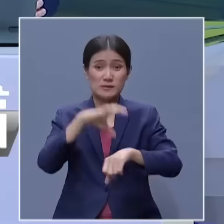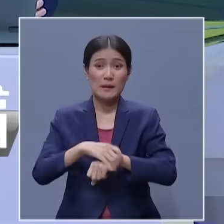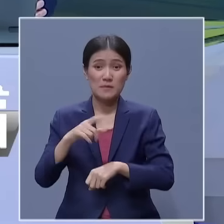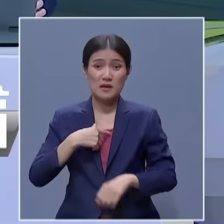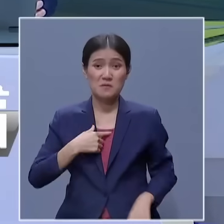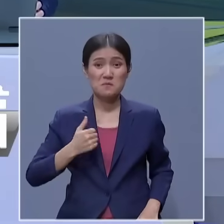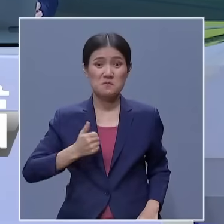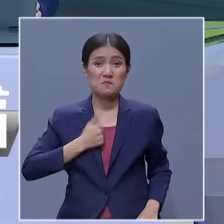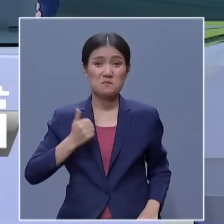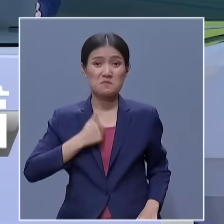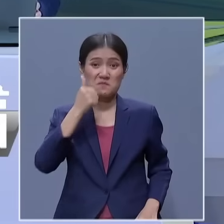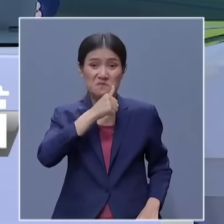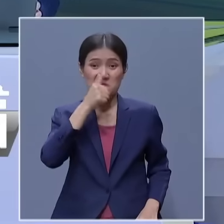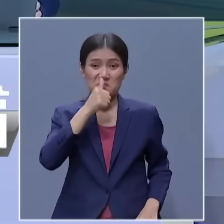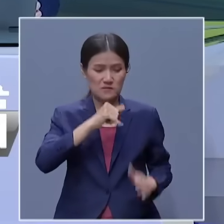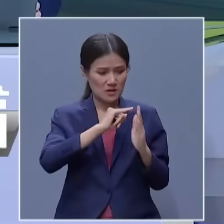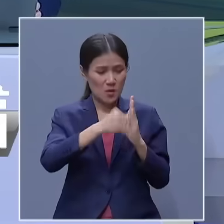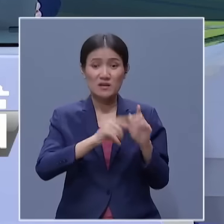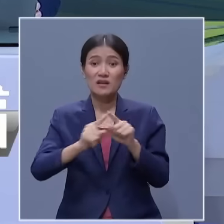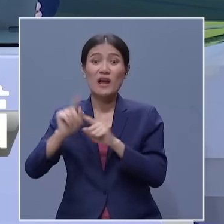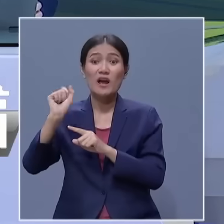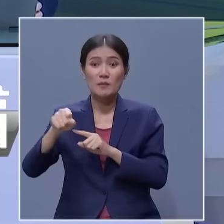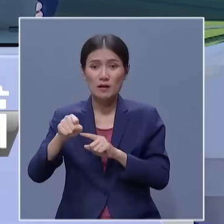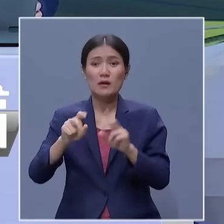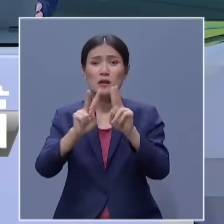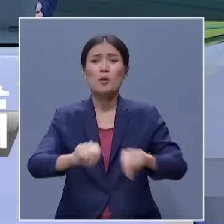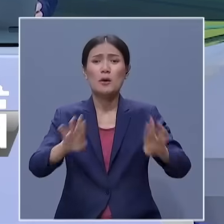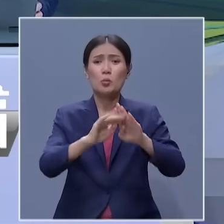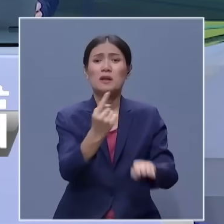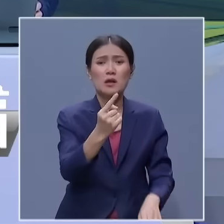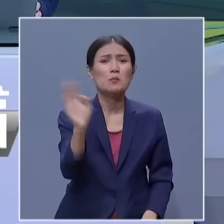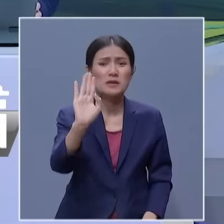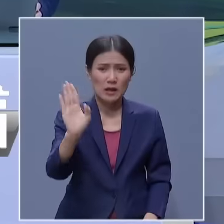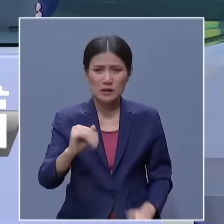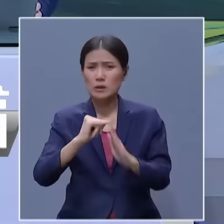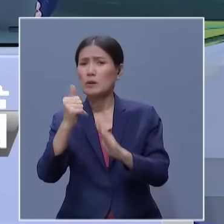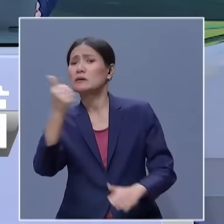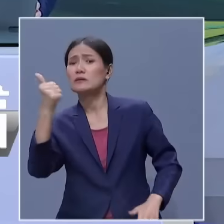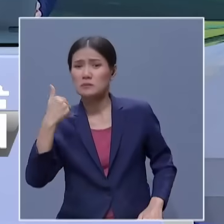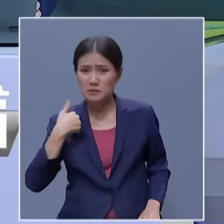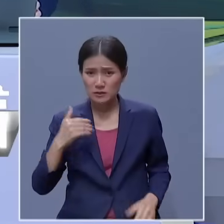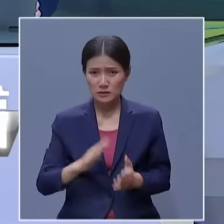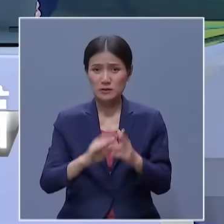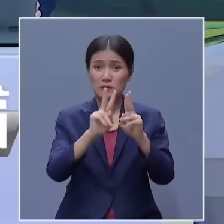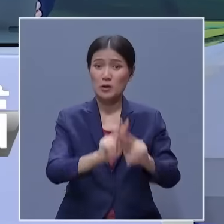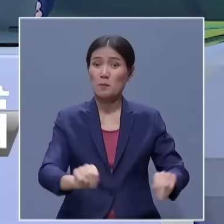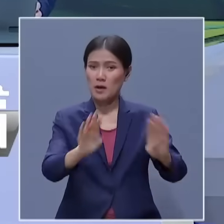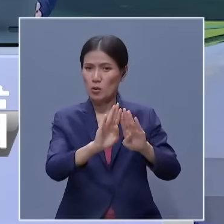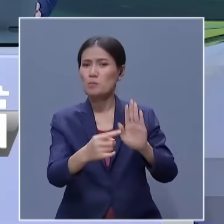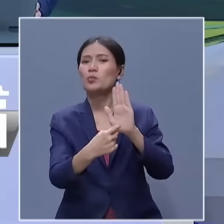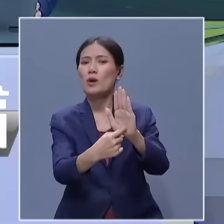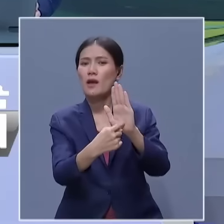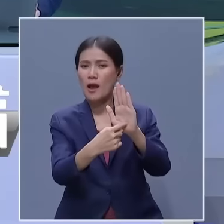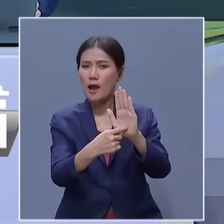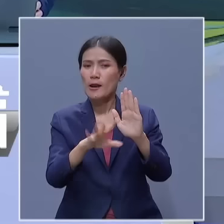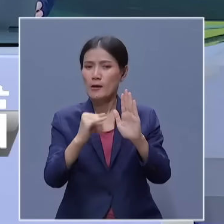ต่ละจังหวัดนะหลายคนก็บอกว่าแค่นครปฐมอ่ะมันไม่พ อ แต่จะต้องมีการยึดนครปฐมเป็นโมเดลก่อนแ